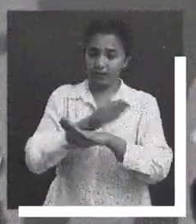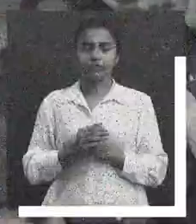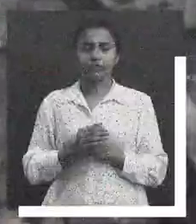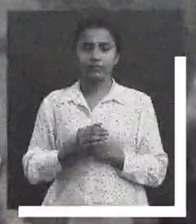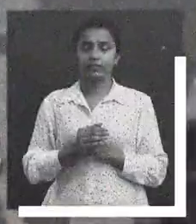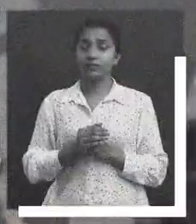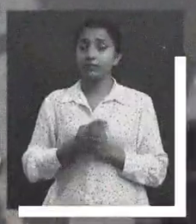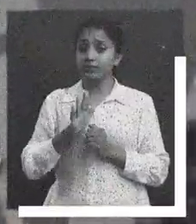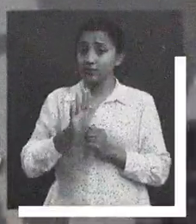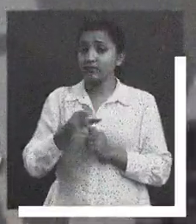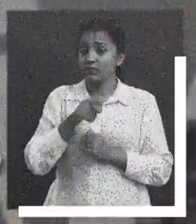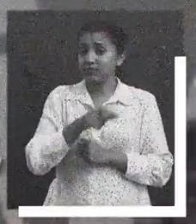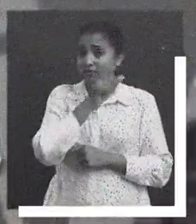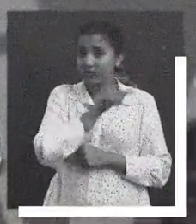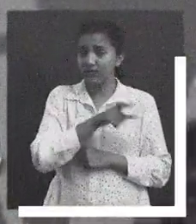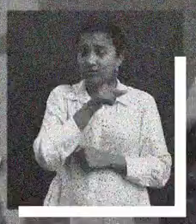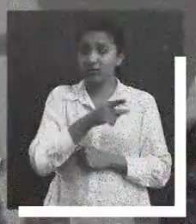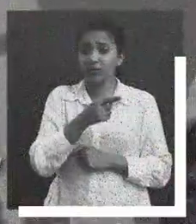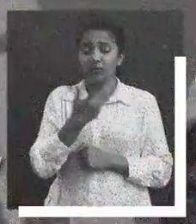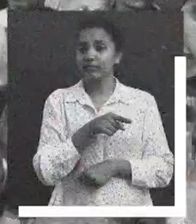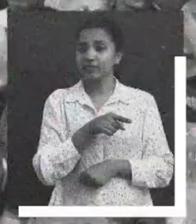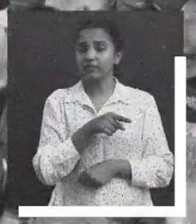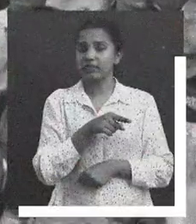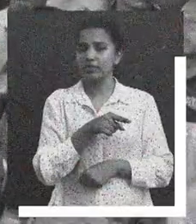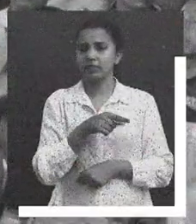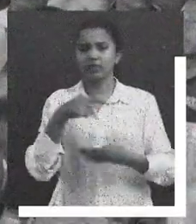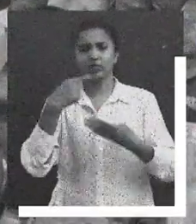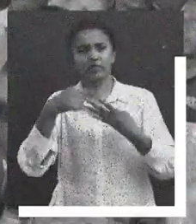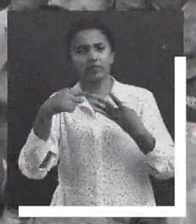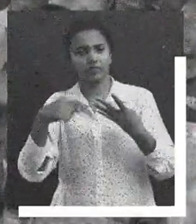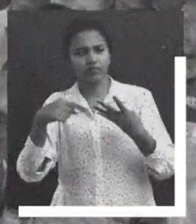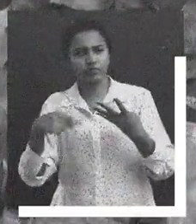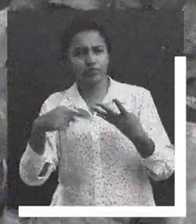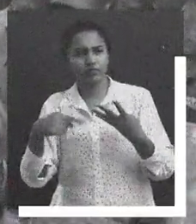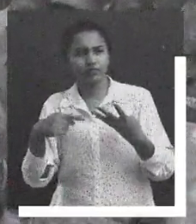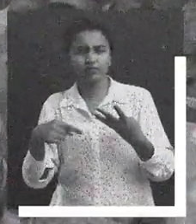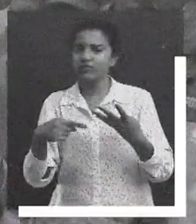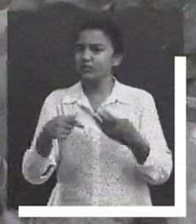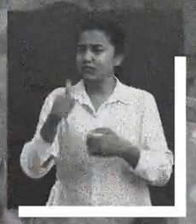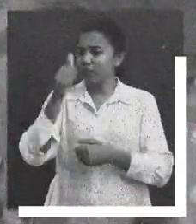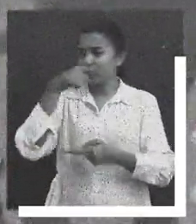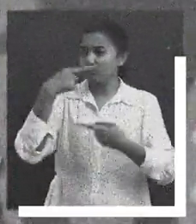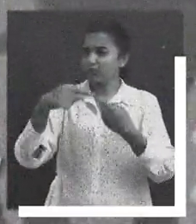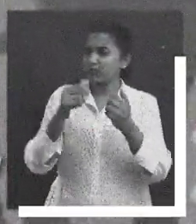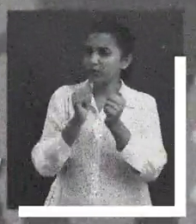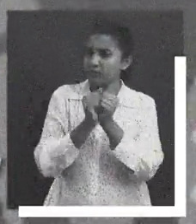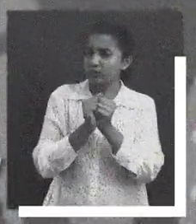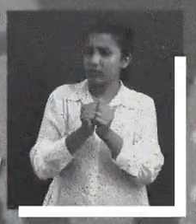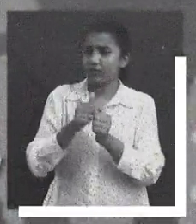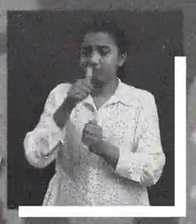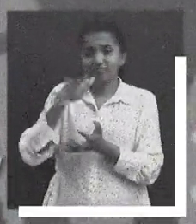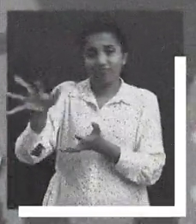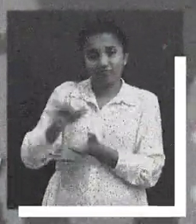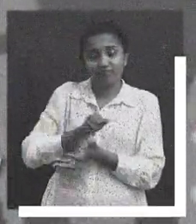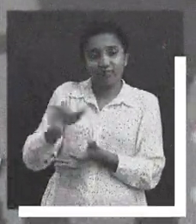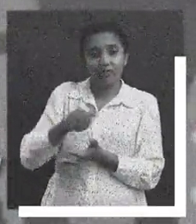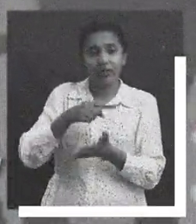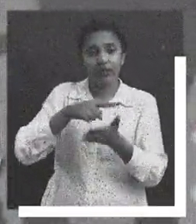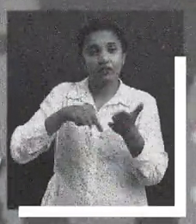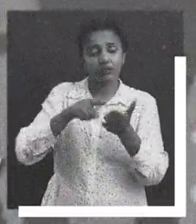ෆොටෝ සූට් එක ඉතින් ඒගොල්ලෝ කලබල විය යුතුයි විවිධ අයතා ගණකතු හරහා උපයාගෙන තියෙන ධනය යොදවන මේ